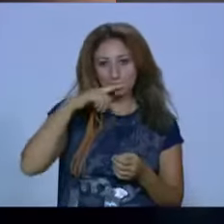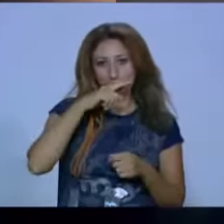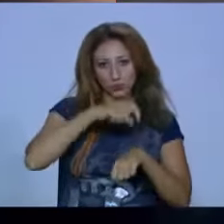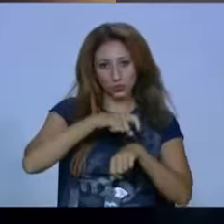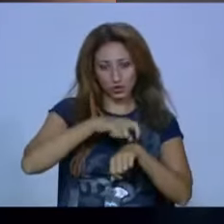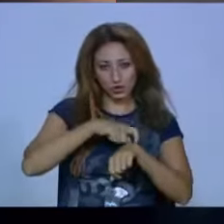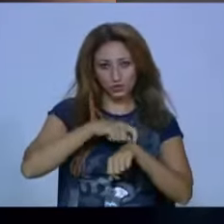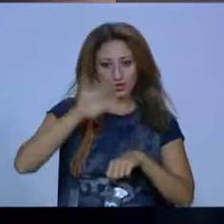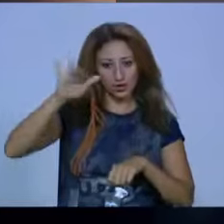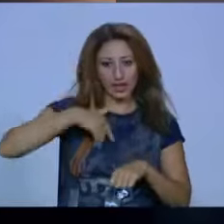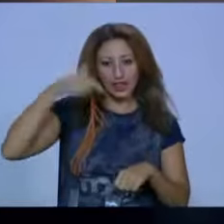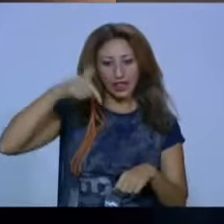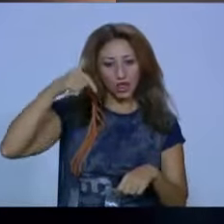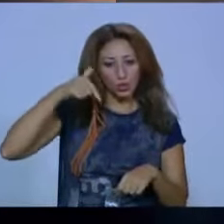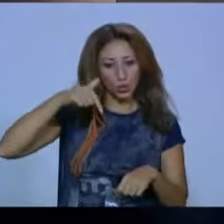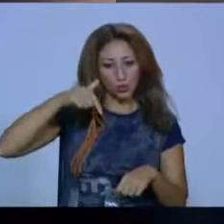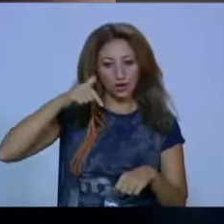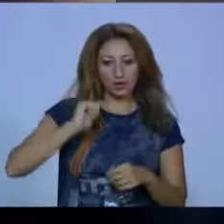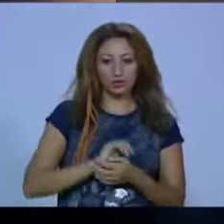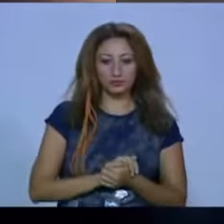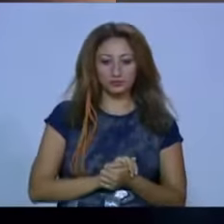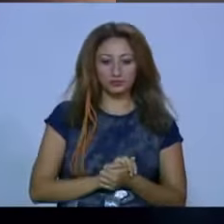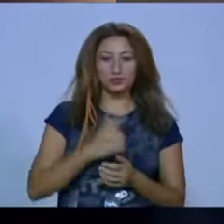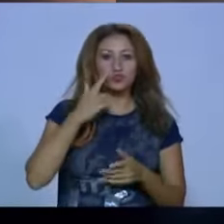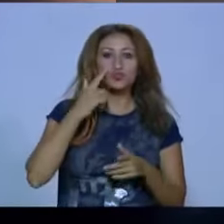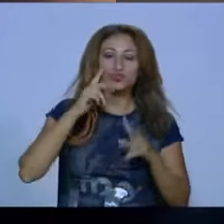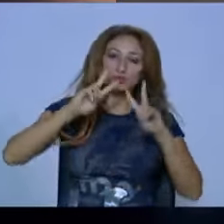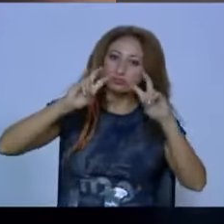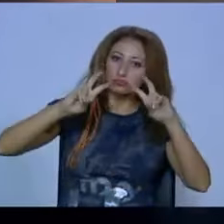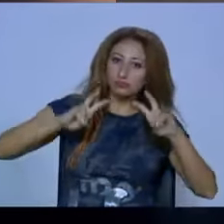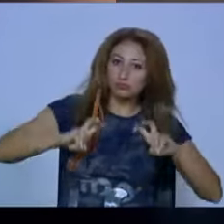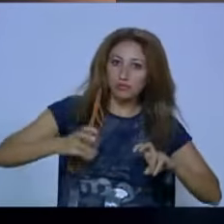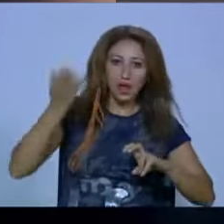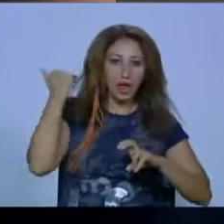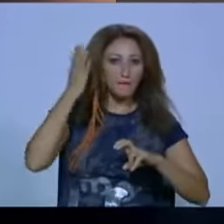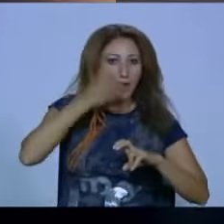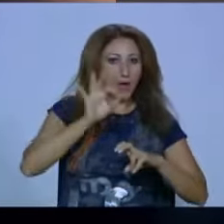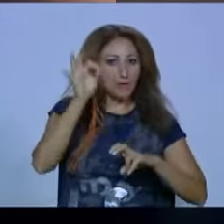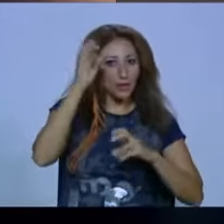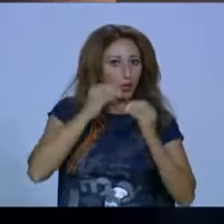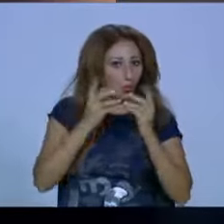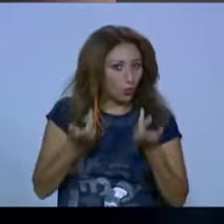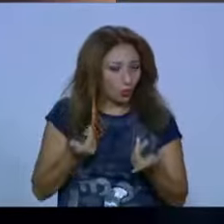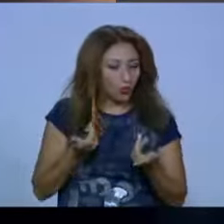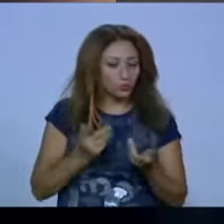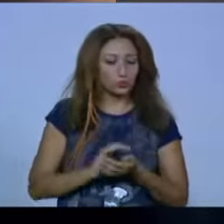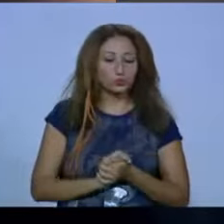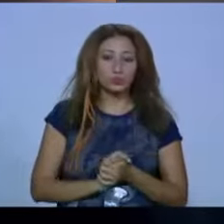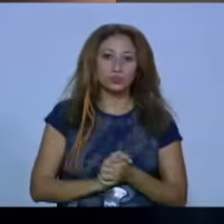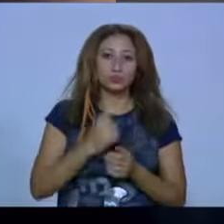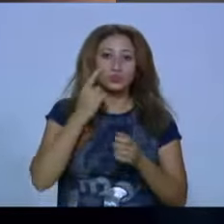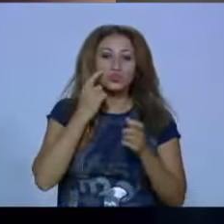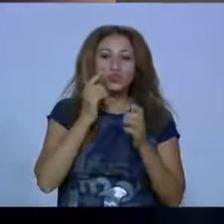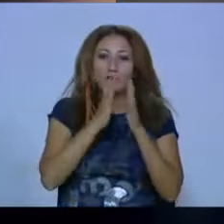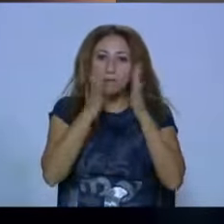المستشفى، مستشفى جامعه 6 اكتوبر. هنبدا نعمل لها تقييم في الاول العمليات اللي هي كانت عاملاها كده، نحدد المساحه اللي